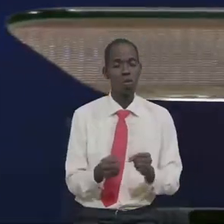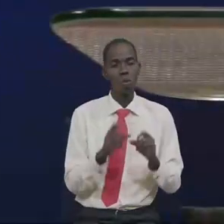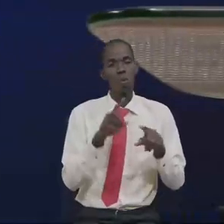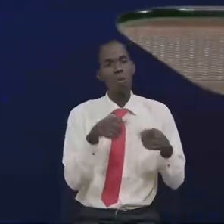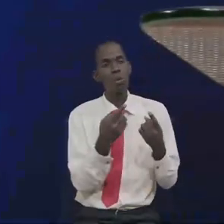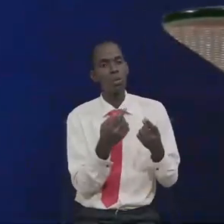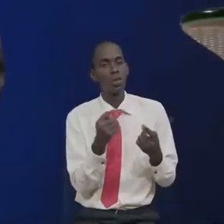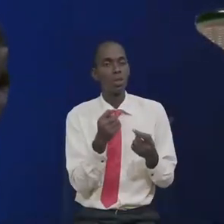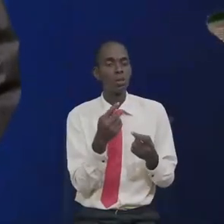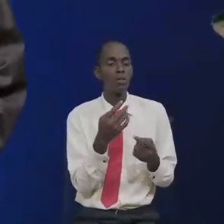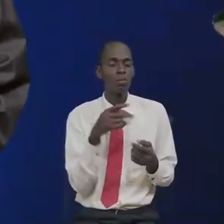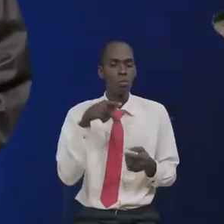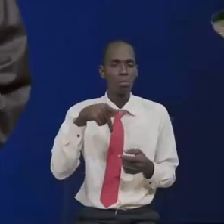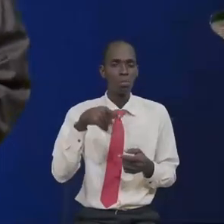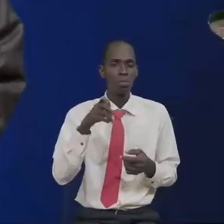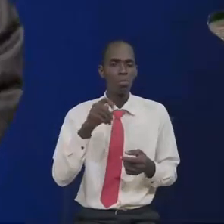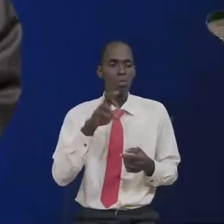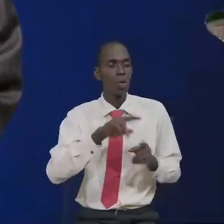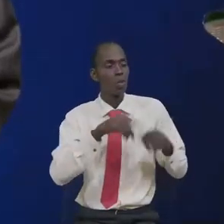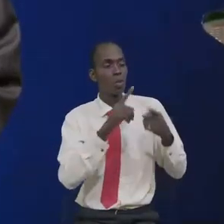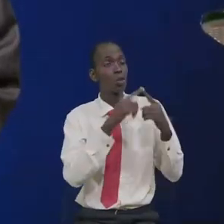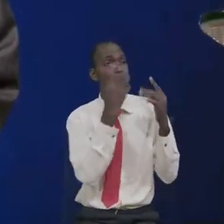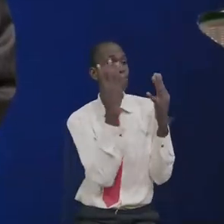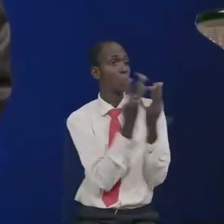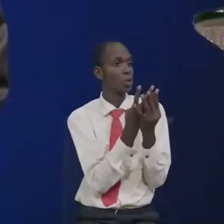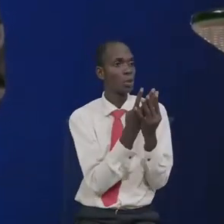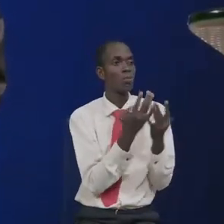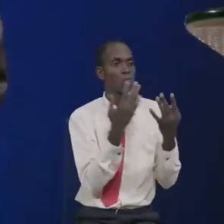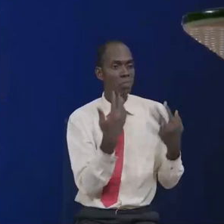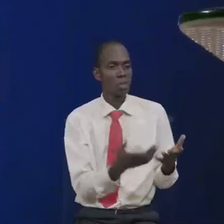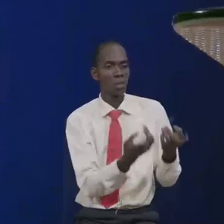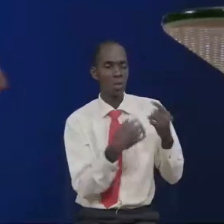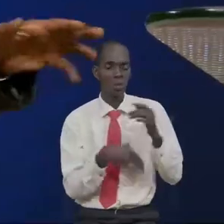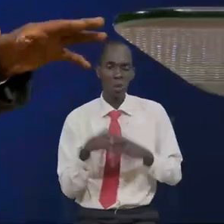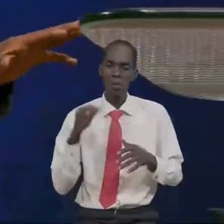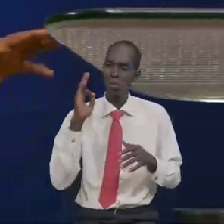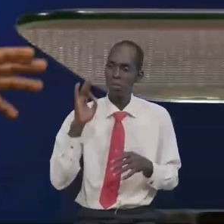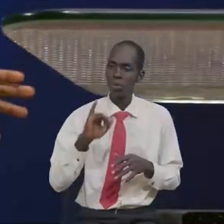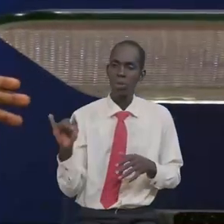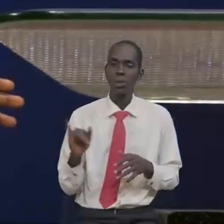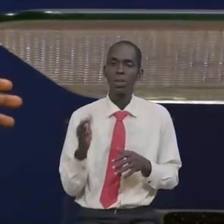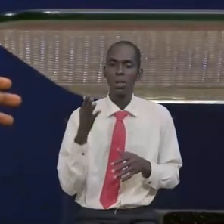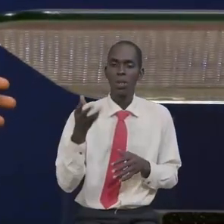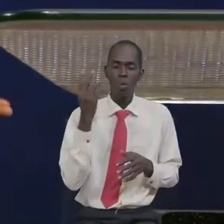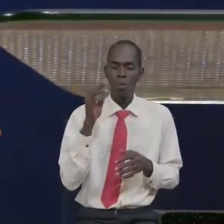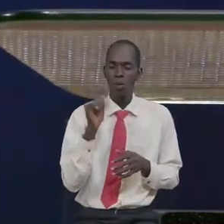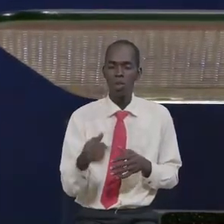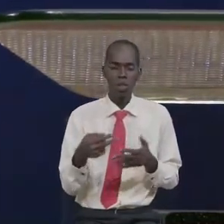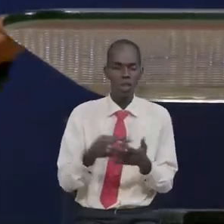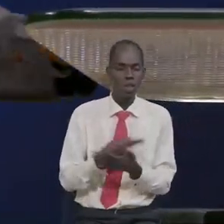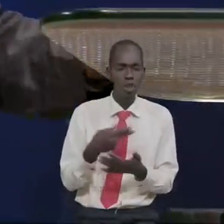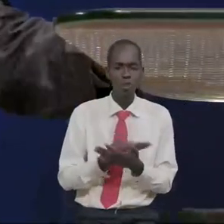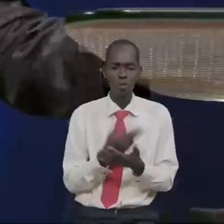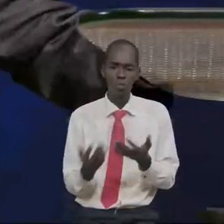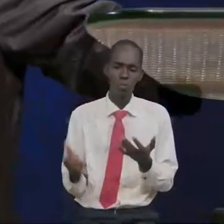restés debout. Ils sont allés en prison, sont revenus, continuent de prêcher. Au cours du naufrage, ils continuent de prêcher. Et